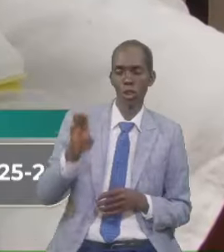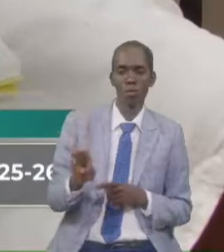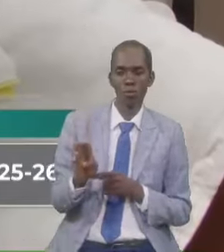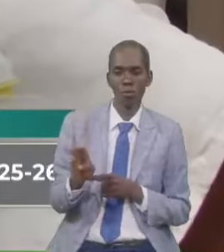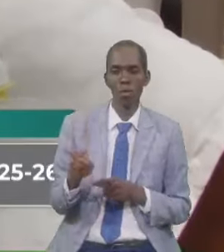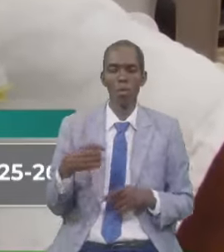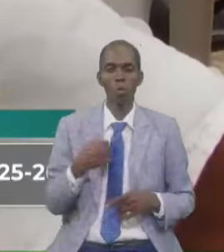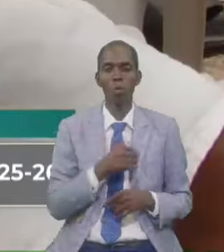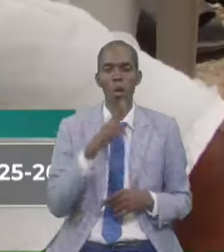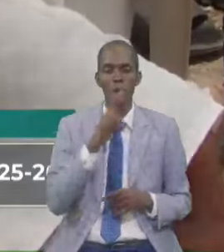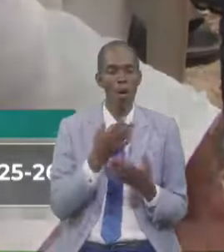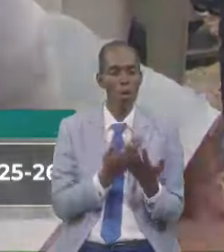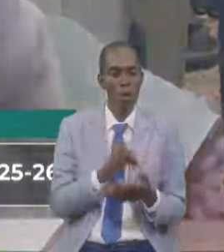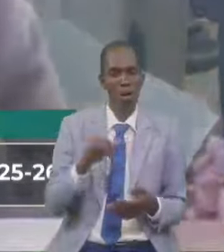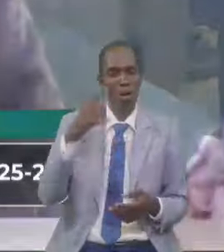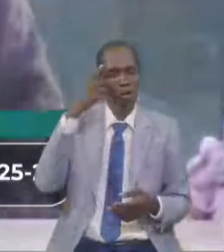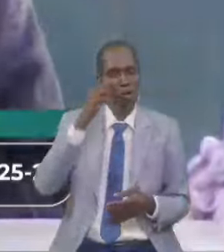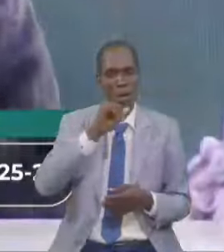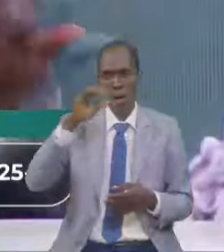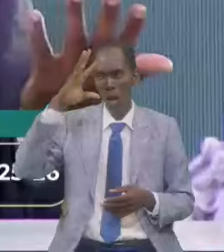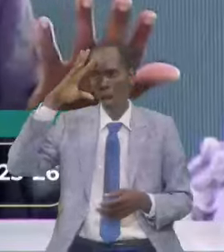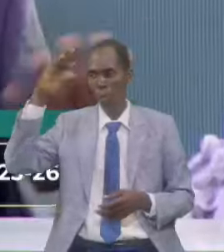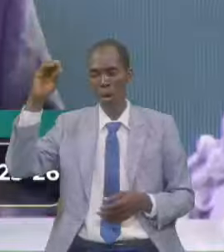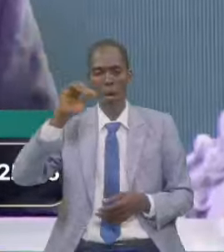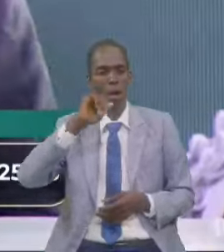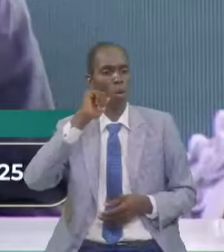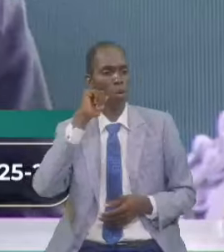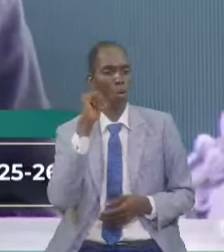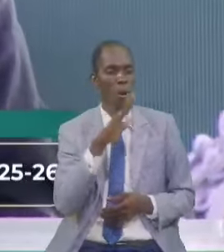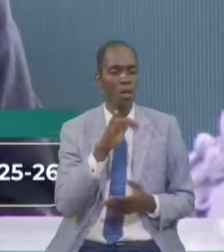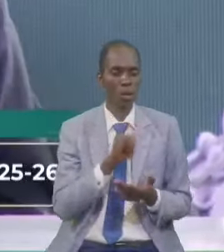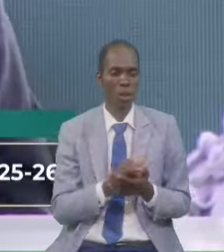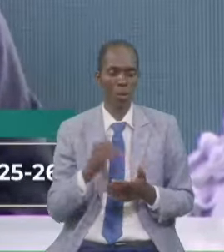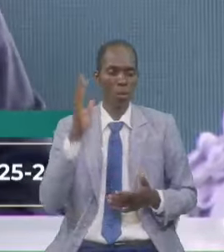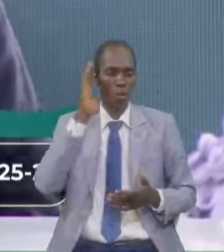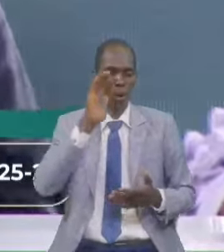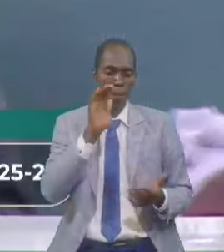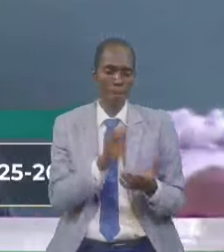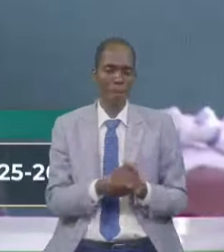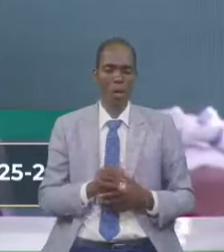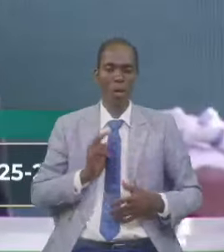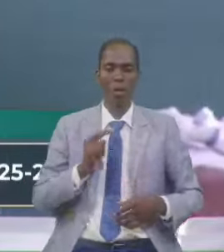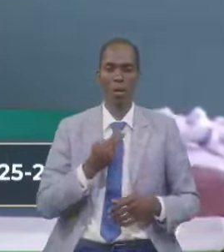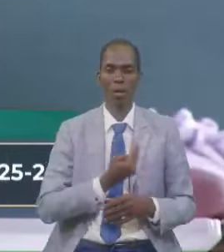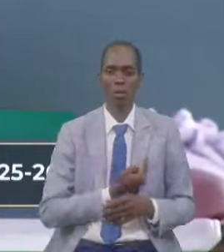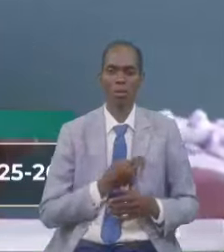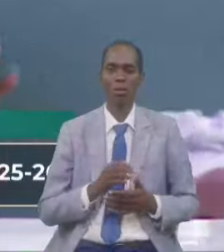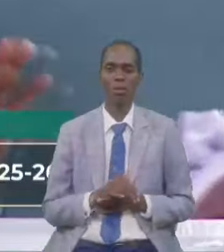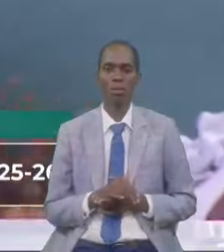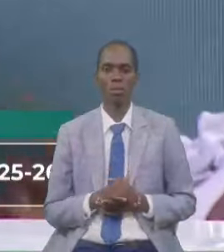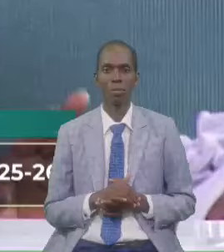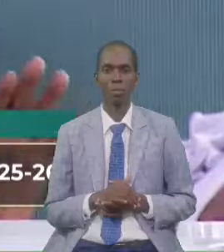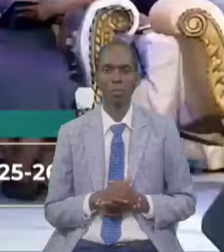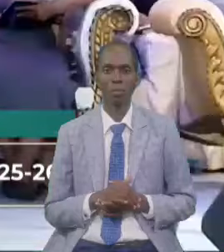for a man, a woman that will get married to us. మన జీవితానికి ఎవరు, యువకుని కోసమో, యువతి కోసమో,